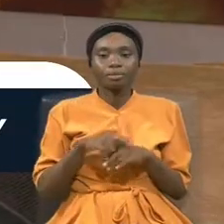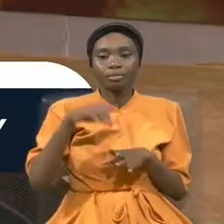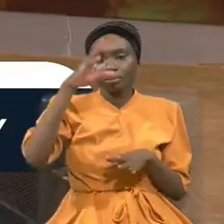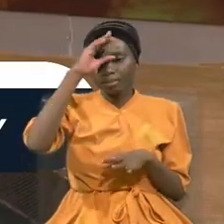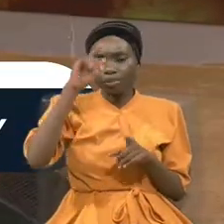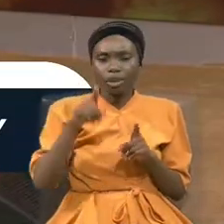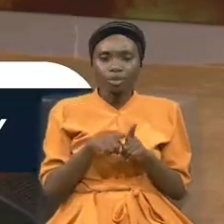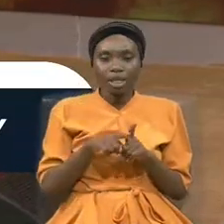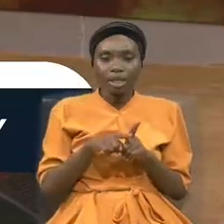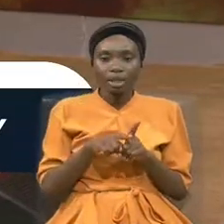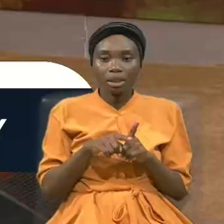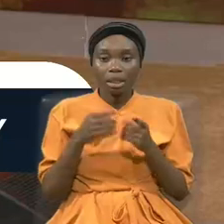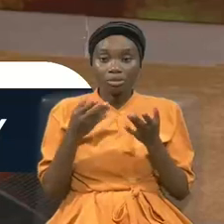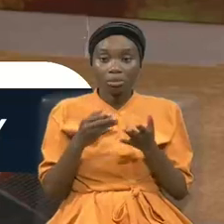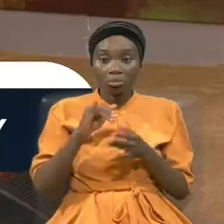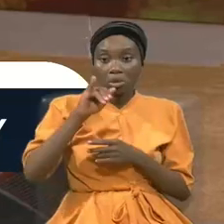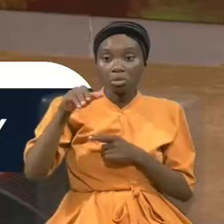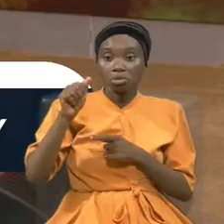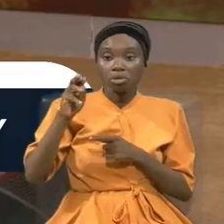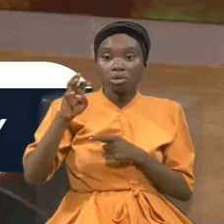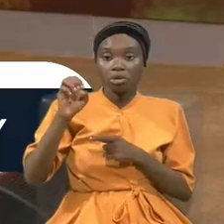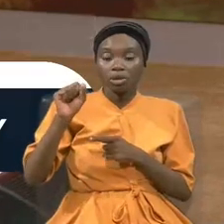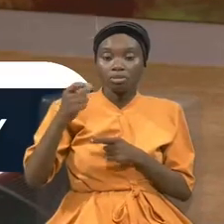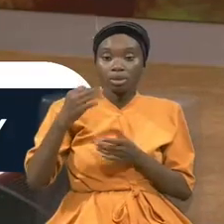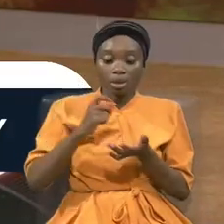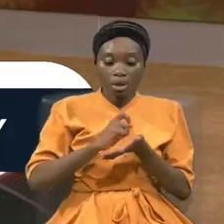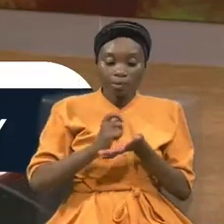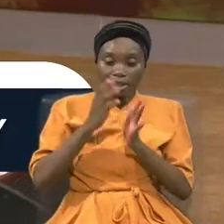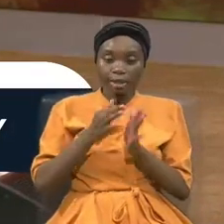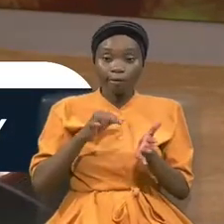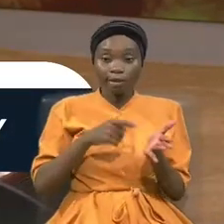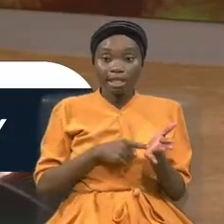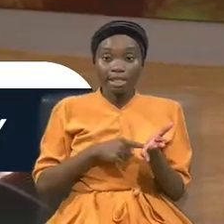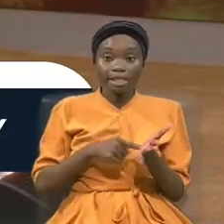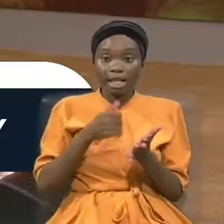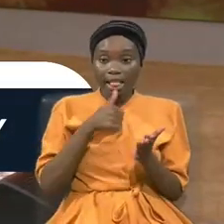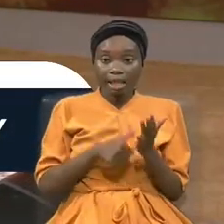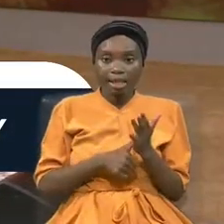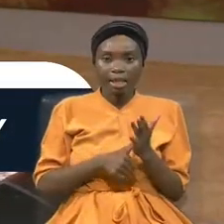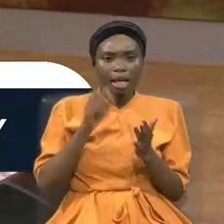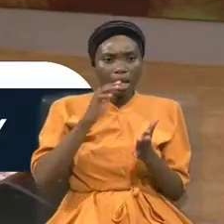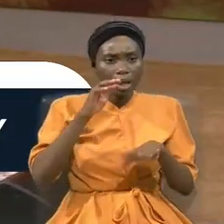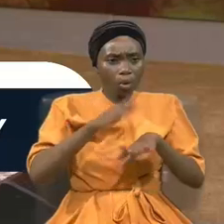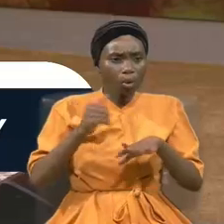Mes frères, au fait, Jacques, l'écrivain, l'auteur de cette épître,